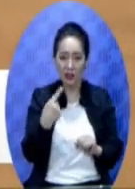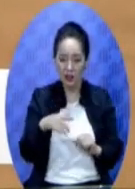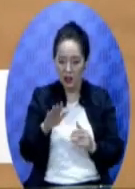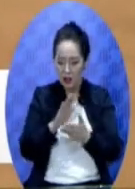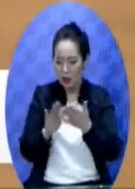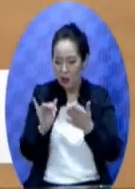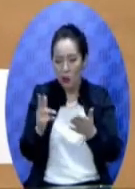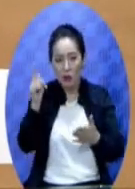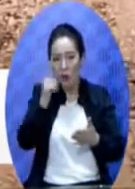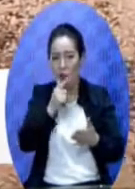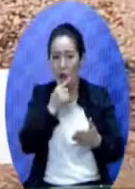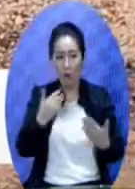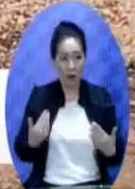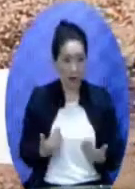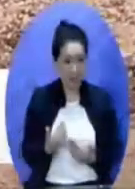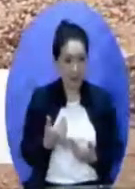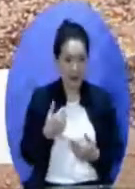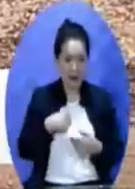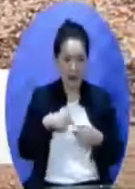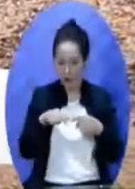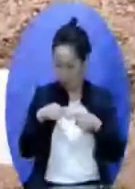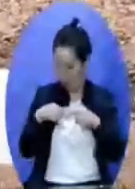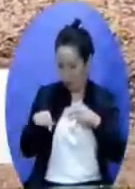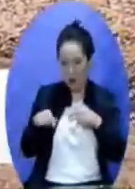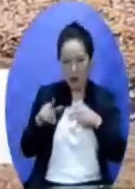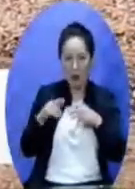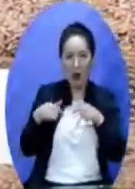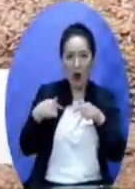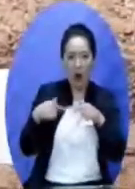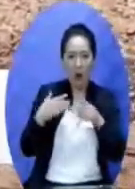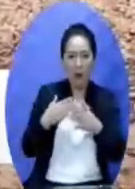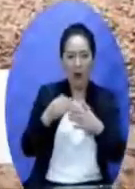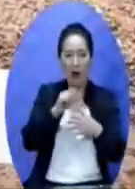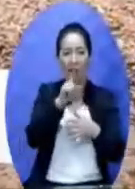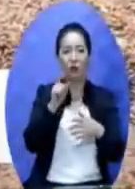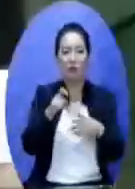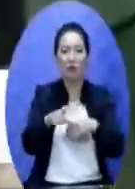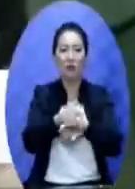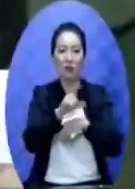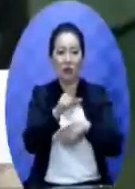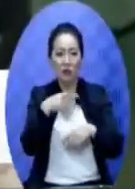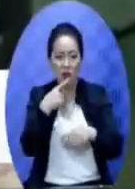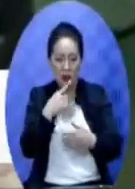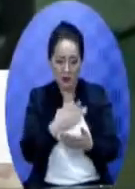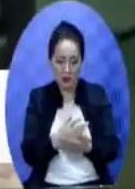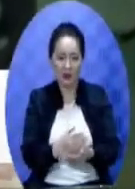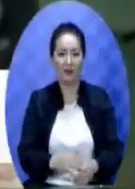их үүсрэг амьдарч байна. Энэ нь биднээс тийм ч хол асуудал биш болчиход байна гэдгийг мэрэгжилтнүүд хэлж байна.